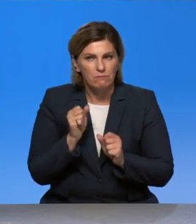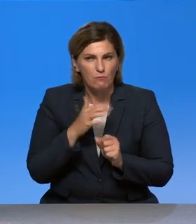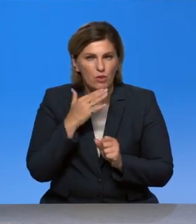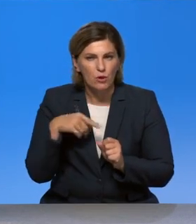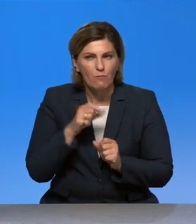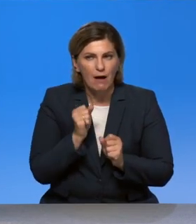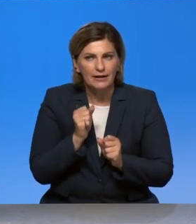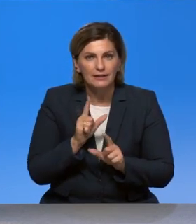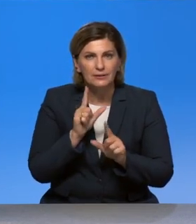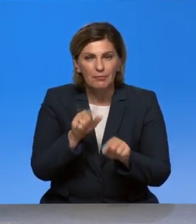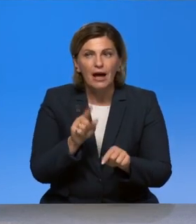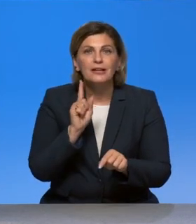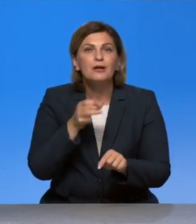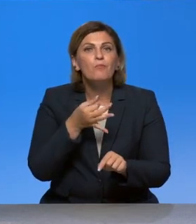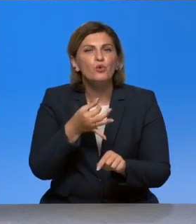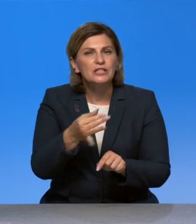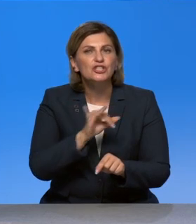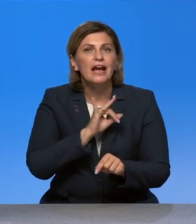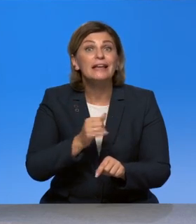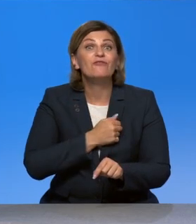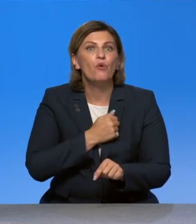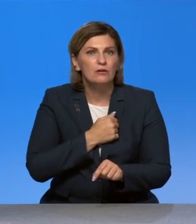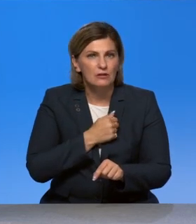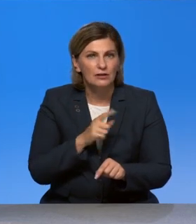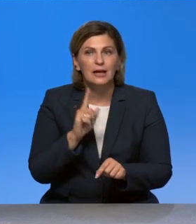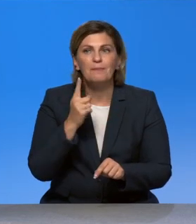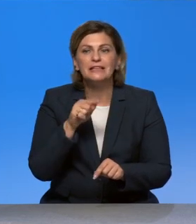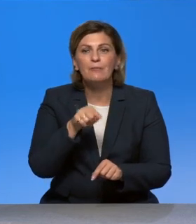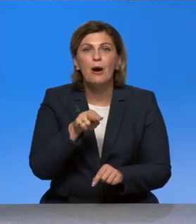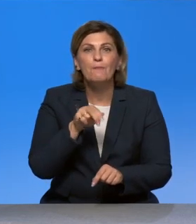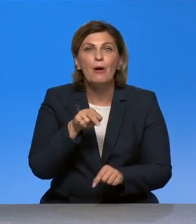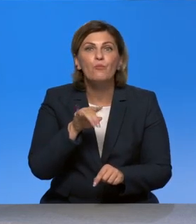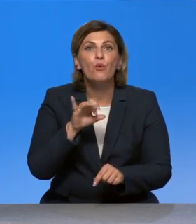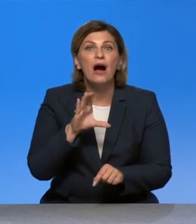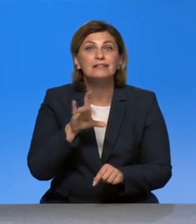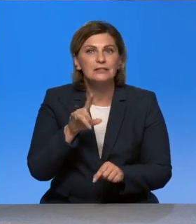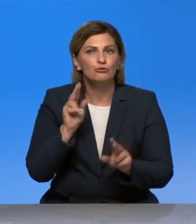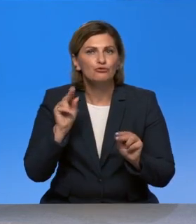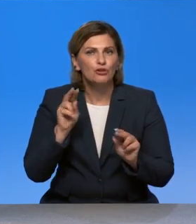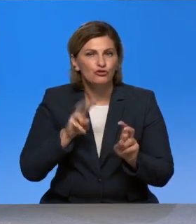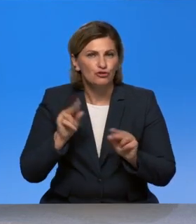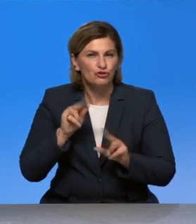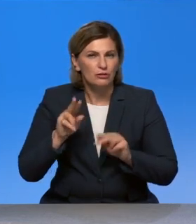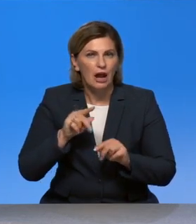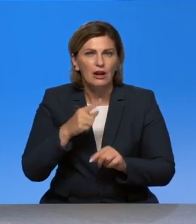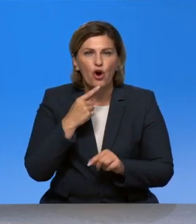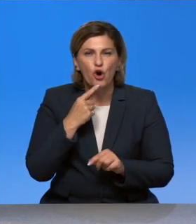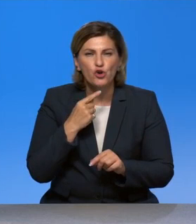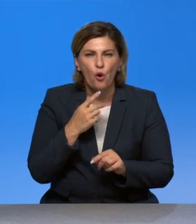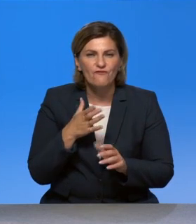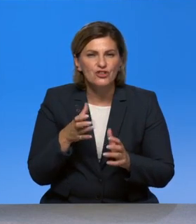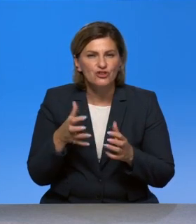даже военные, по той причине, что папуасы считались кровожадными. И когда в